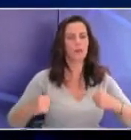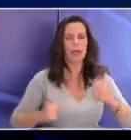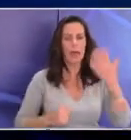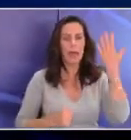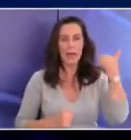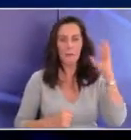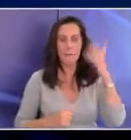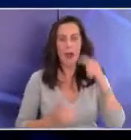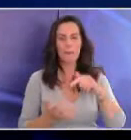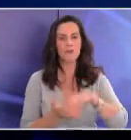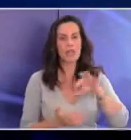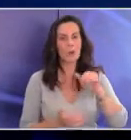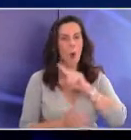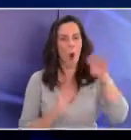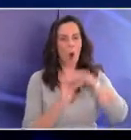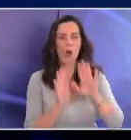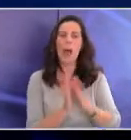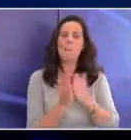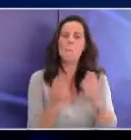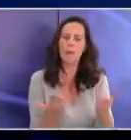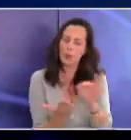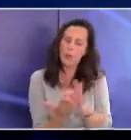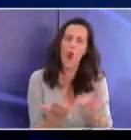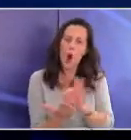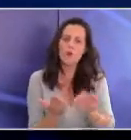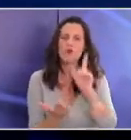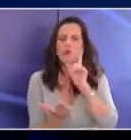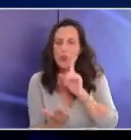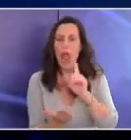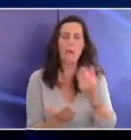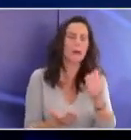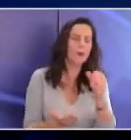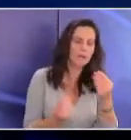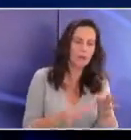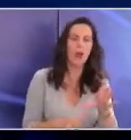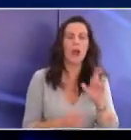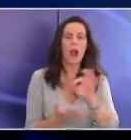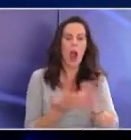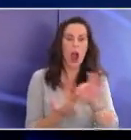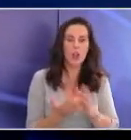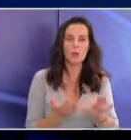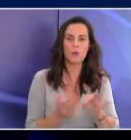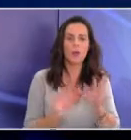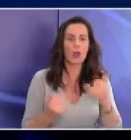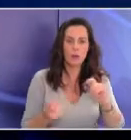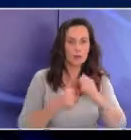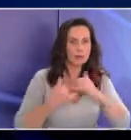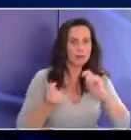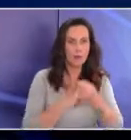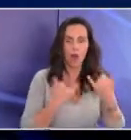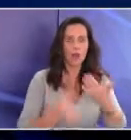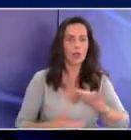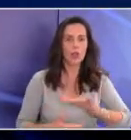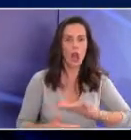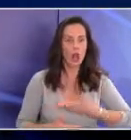מחברת לאותו בנק שבא רושם X ו-Y, אמרו ככה וככה, הרוויחו, הפסידו, היום זה כבר מאוד, מאוד התפתח. כל אחד